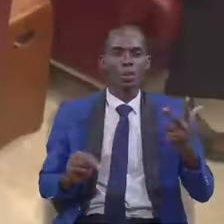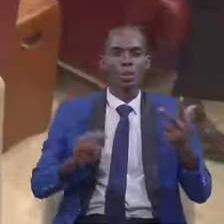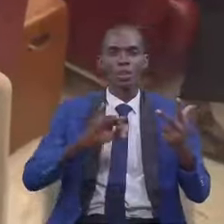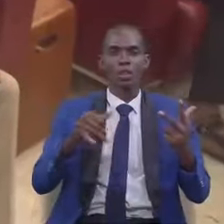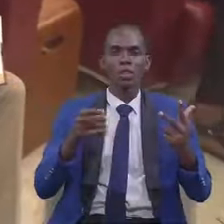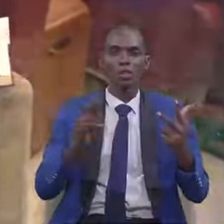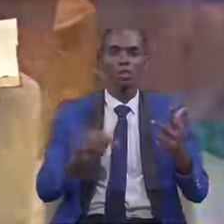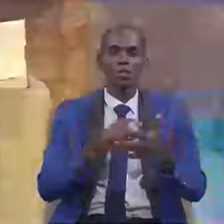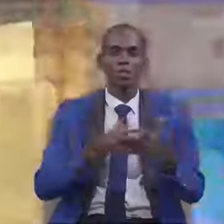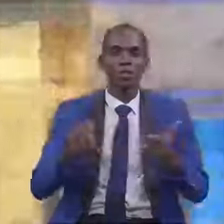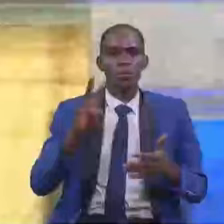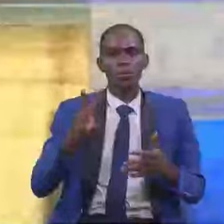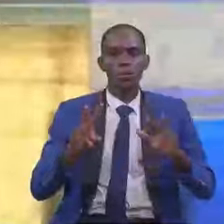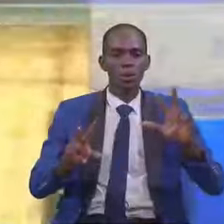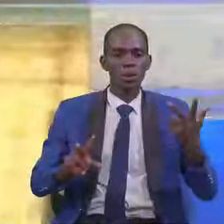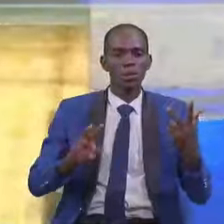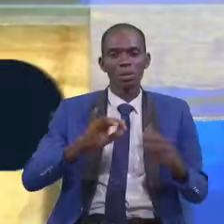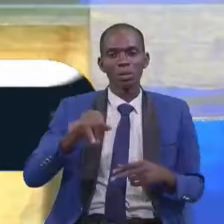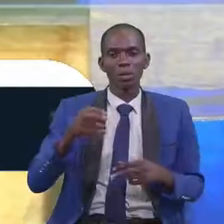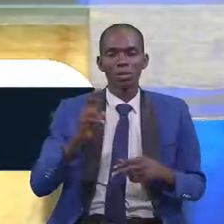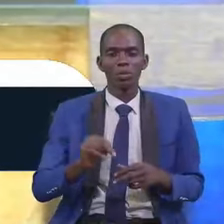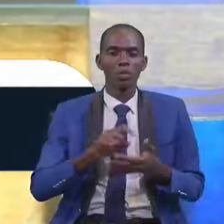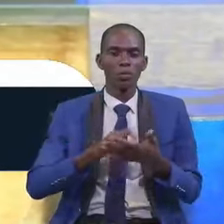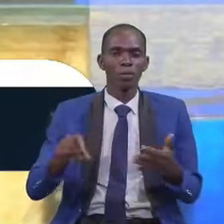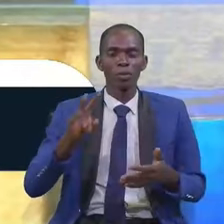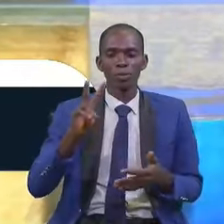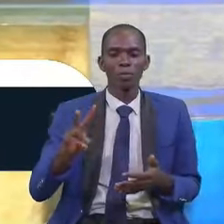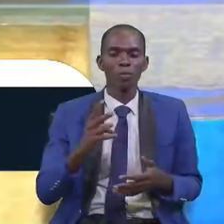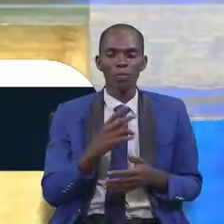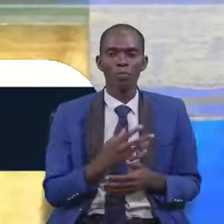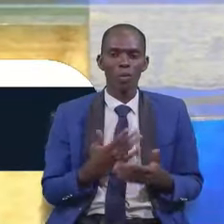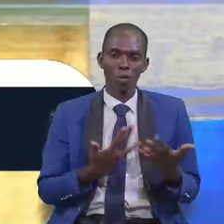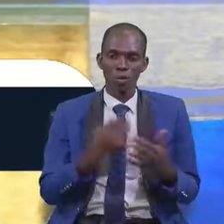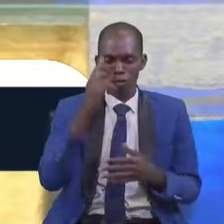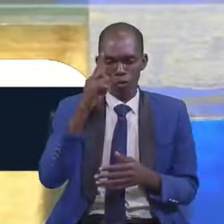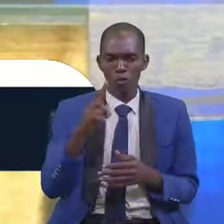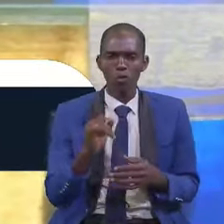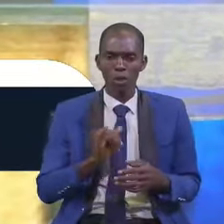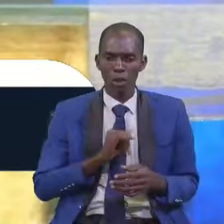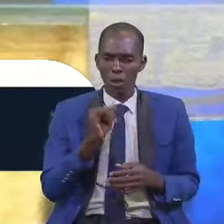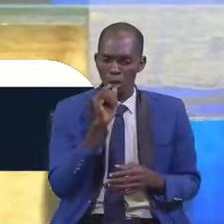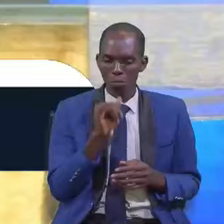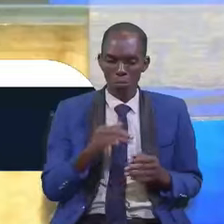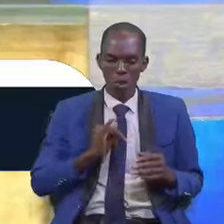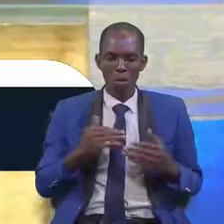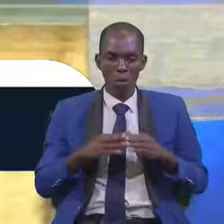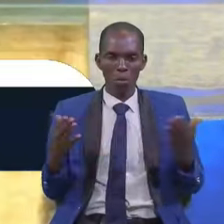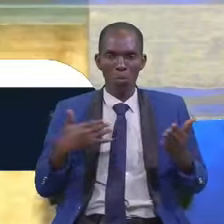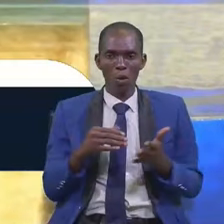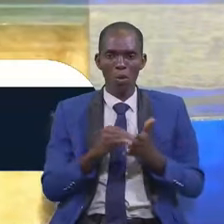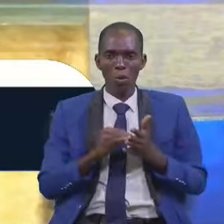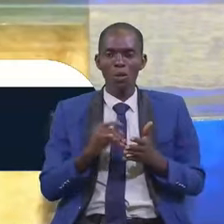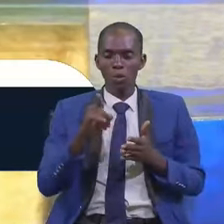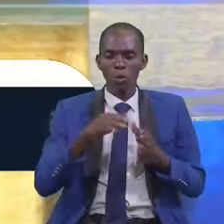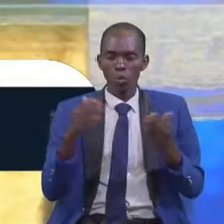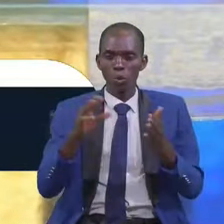verset 2. 3 Jean, verset 2. Je l'ai déjà ouvert. Ouvrez votre Bible, 3 Jean. 3 Jean